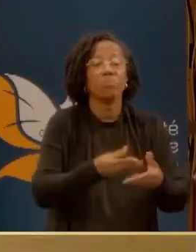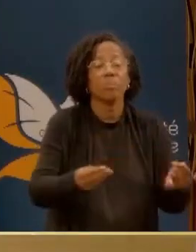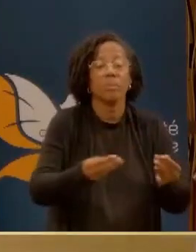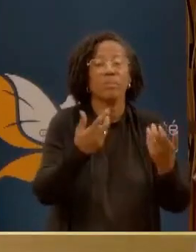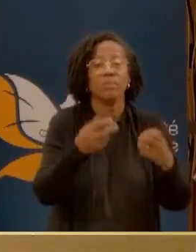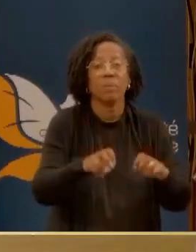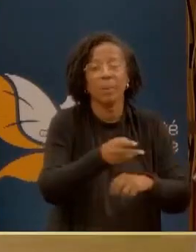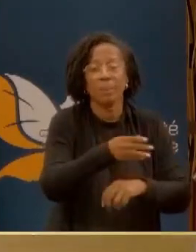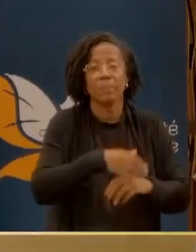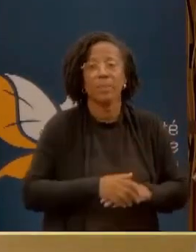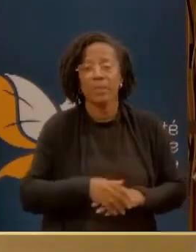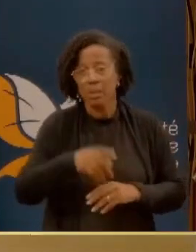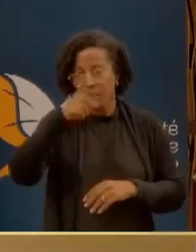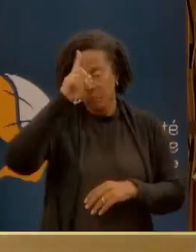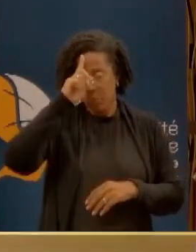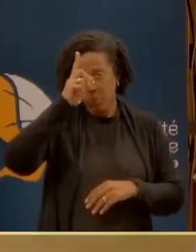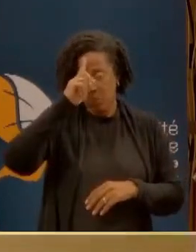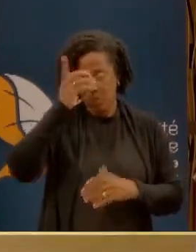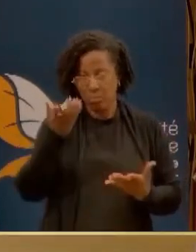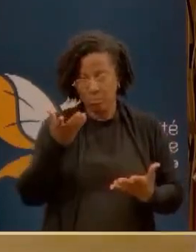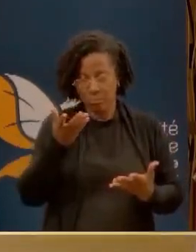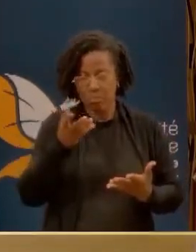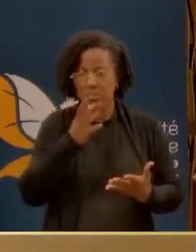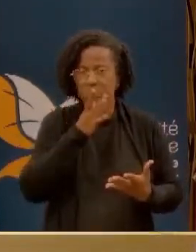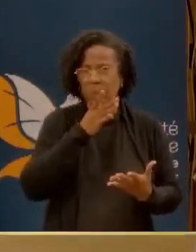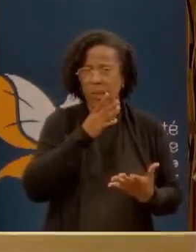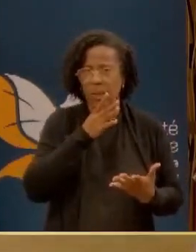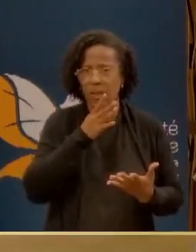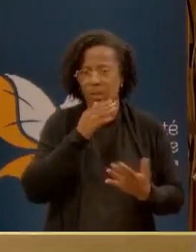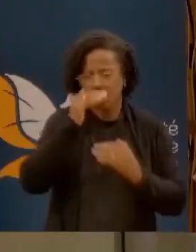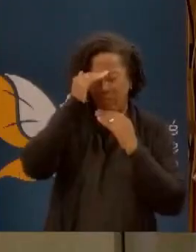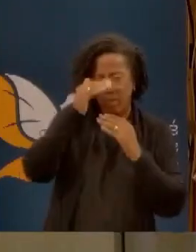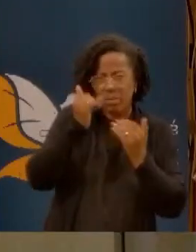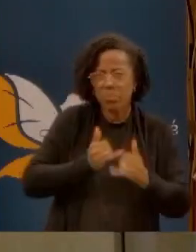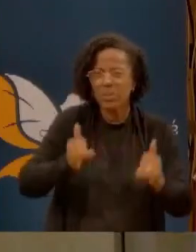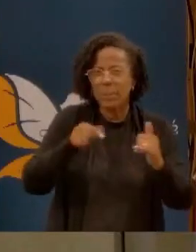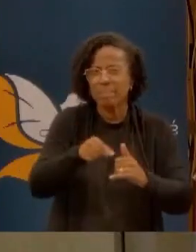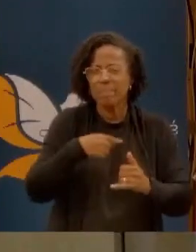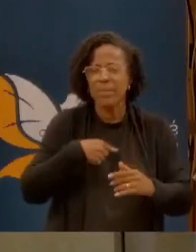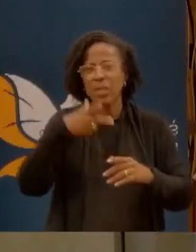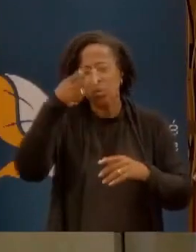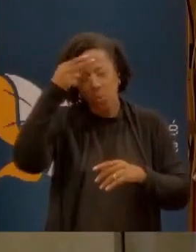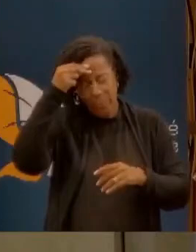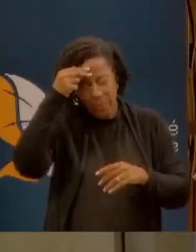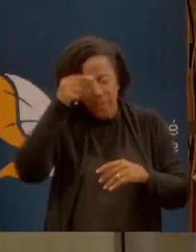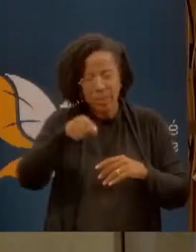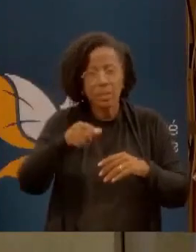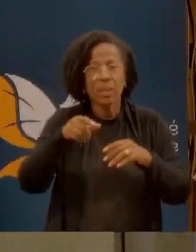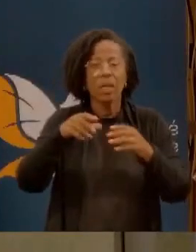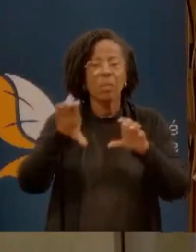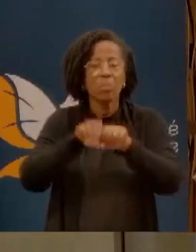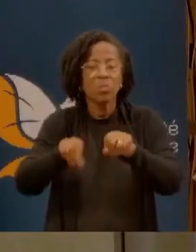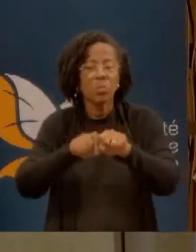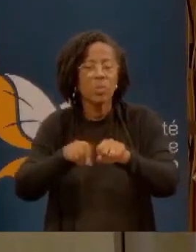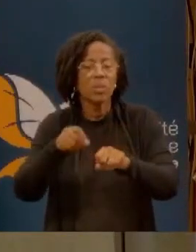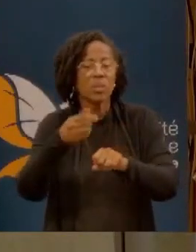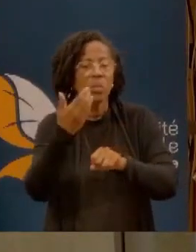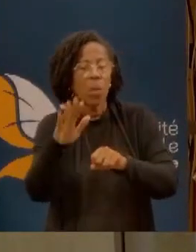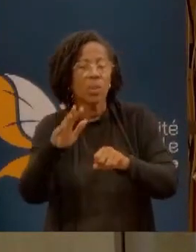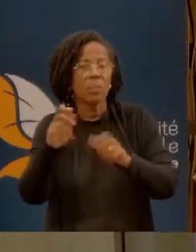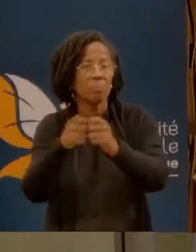Pourquoi on ne peut pas croire à la péréquation? Péréquation, si j'ai bien compris, on baisse sur certains articles et on augmente sur d'autres.